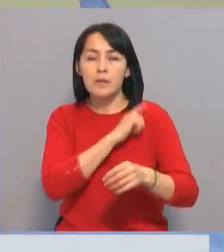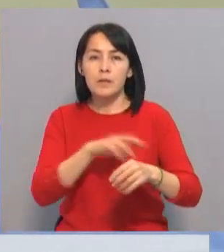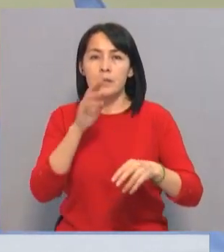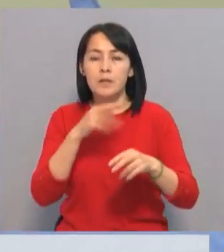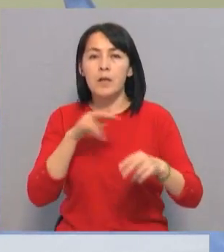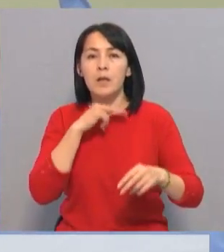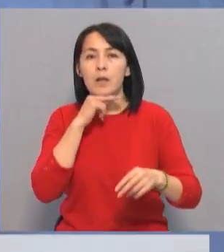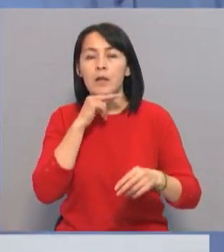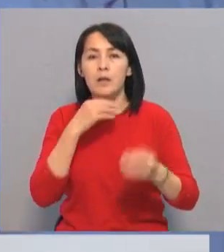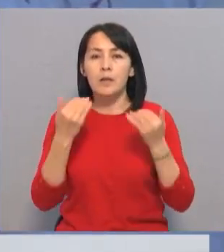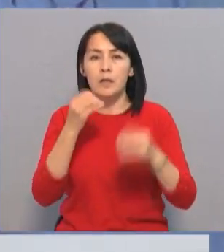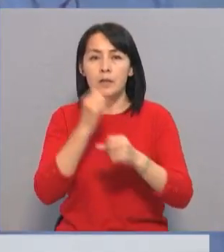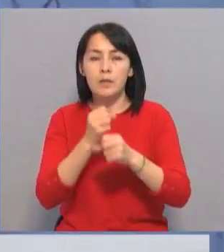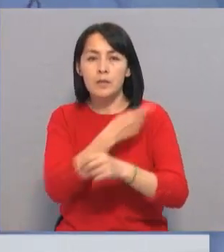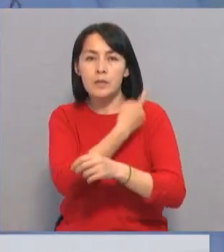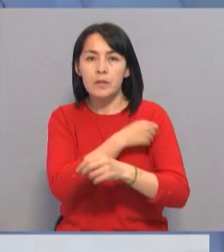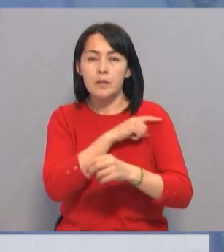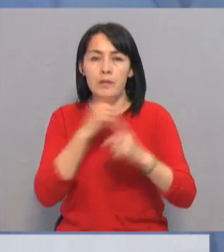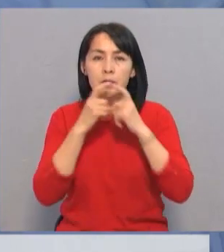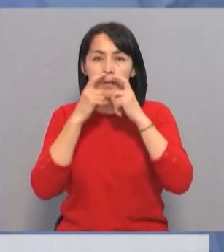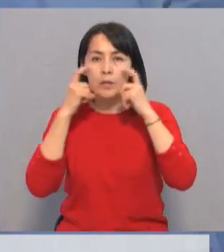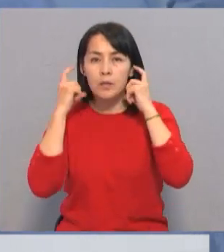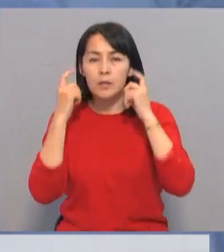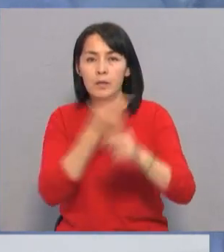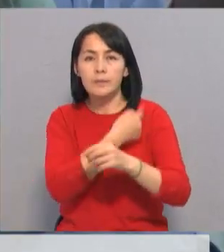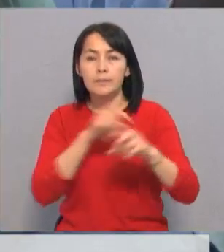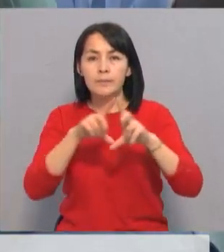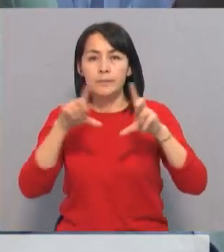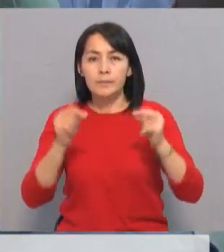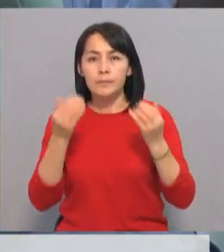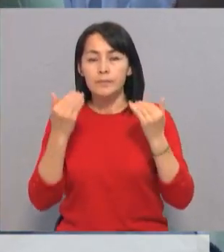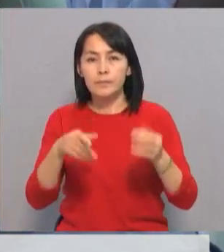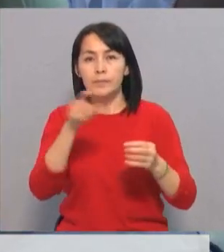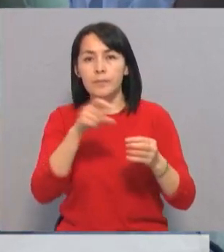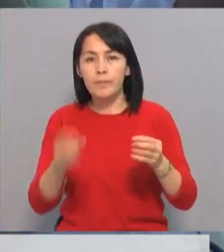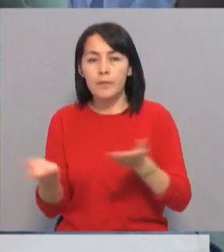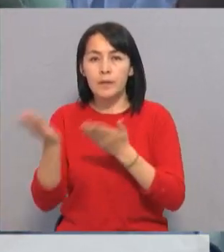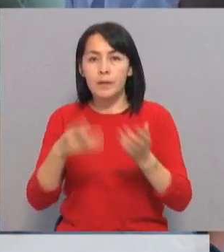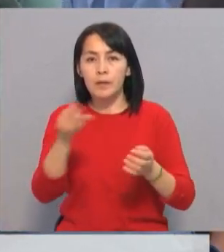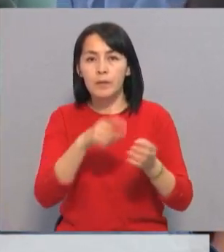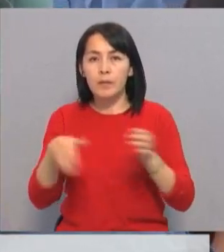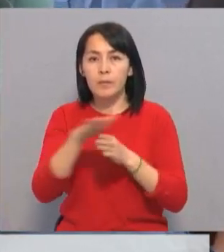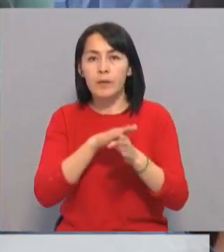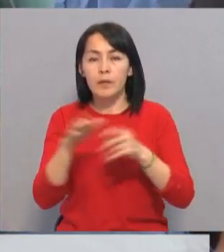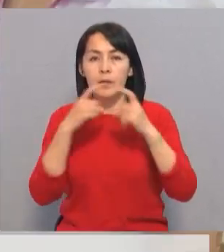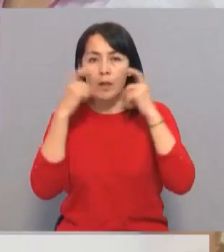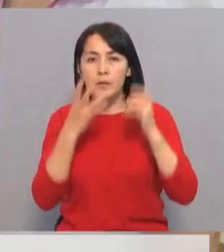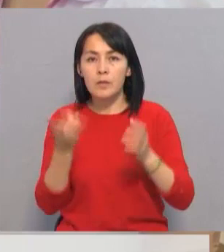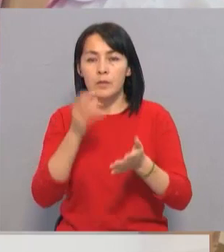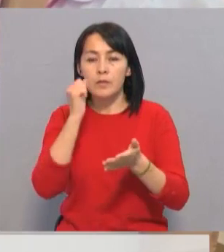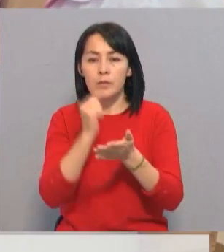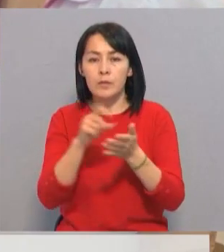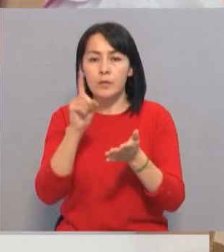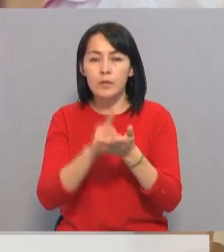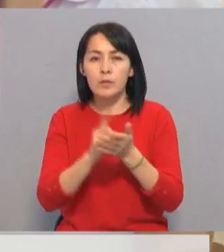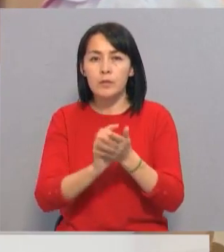санитарно-эпидемиологического контроля, использование медицинских масок в медицинских организациях персоналом и посетителями, наличие антисептиков,